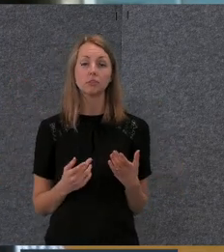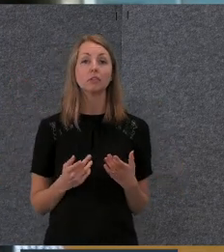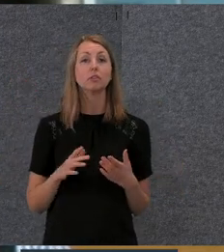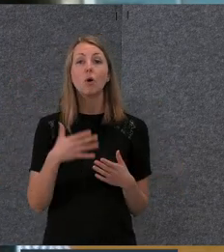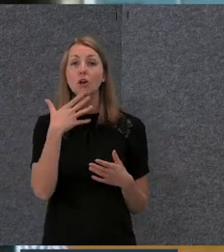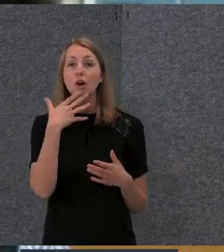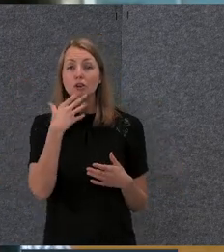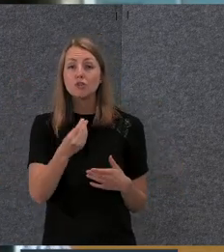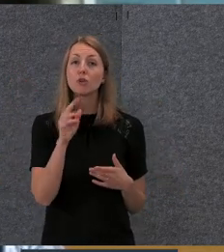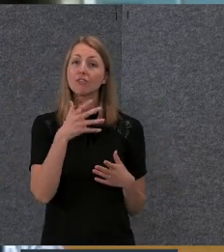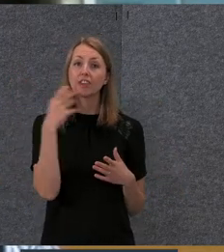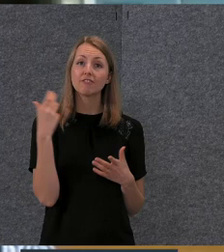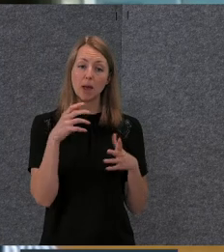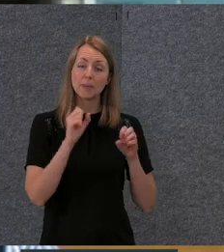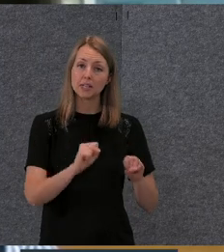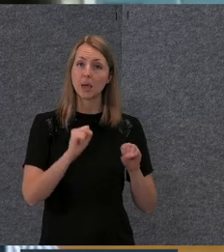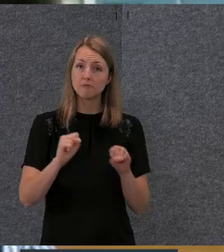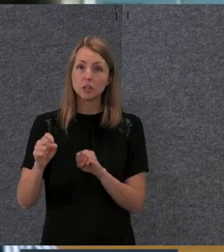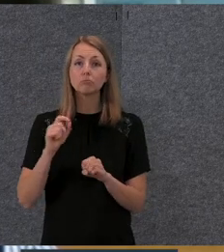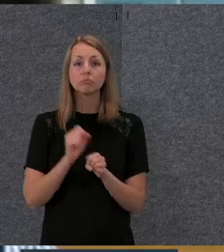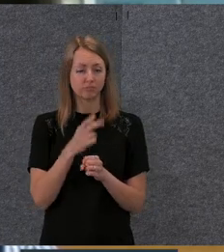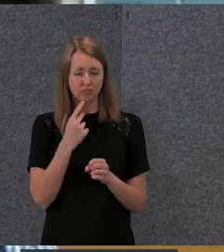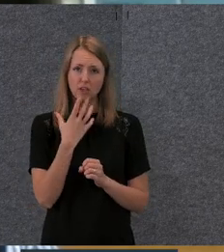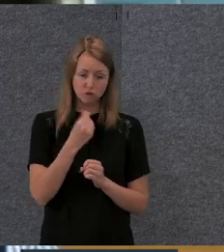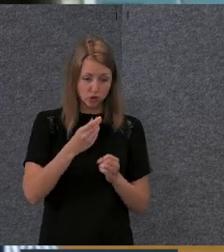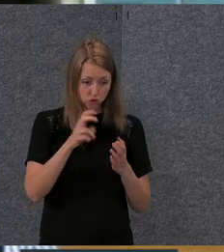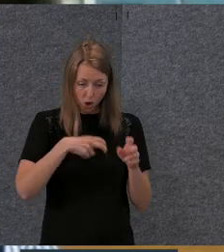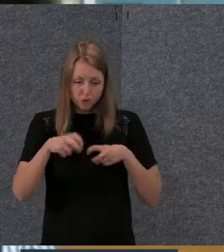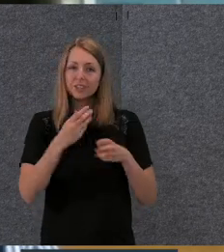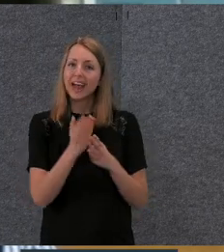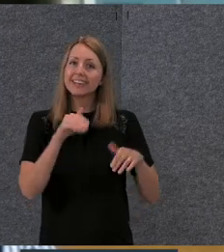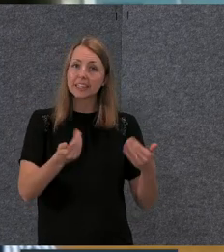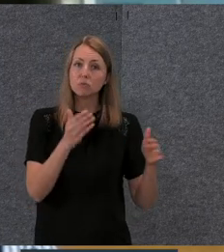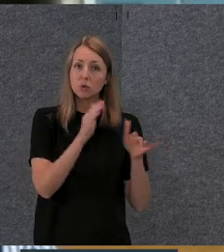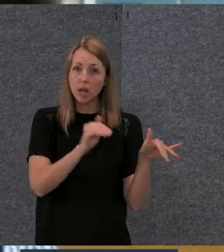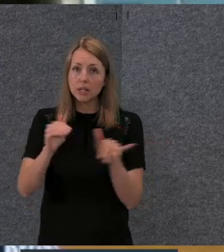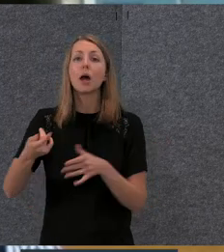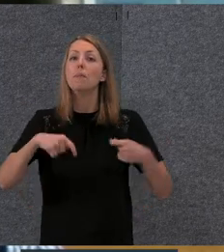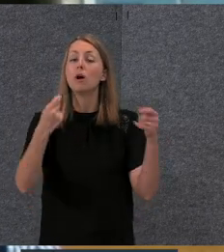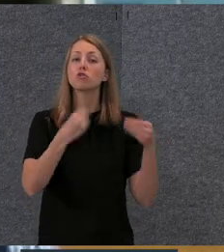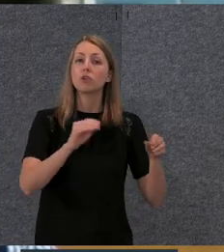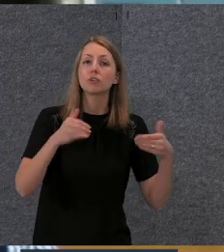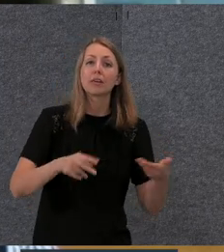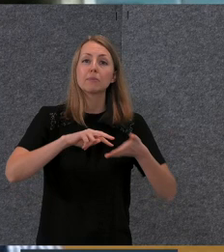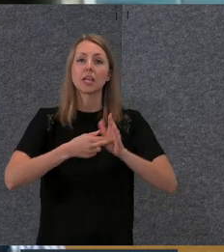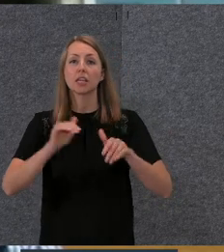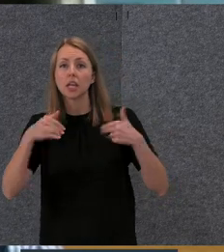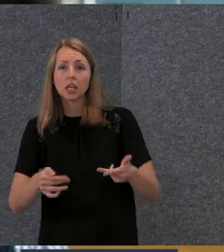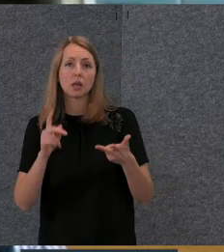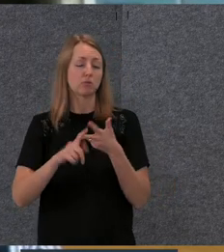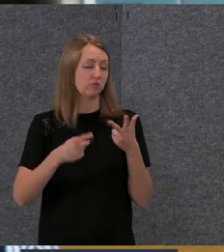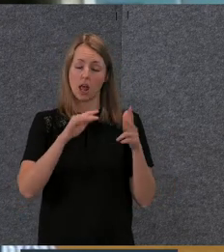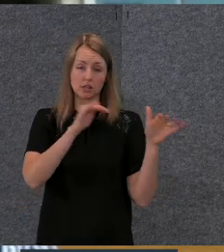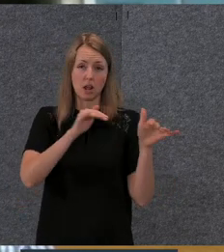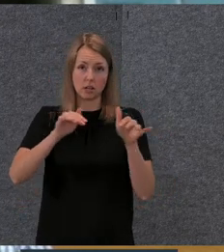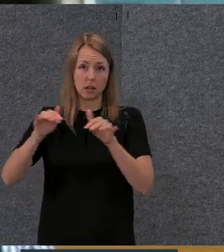an dem Wärmemarkt ist, dass alle Potenziale, die wir ausschöpfen wollen, verfügbar sind. Die Baustoffe sind verfügbar, die Techniken sind verfügbar, das ist